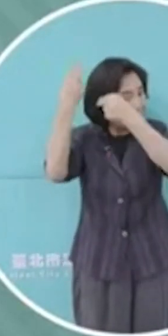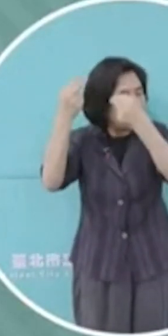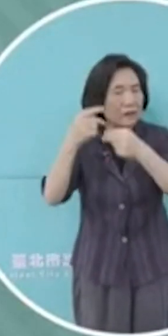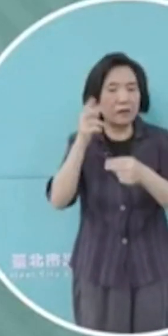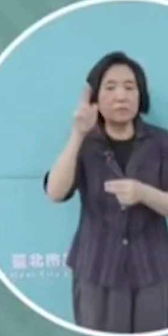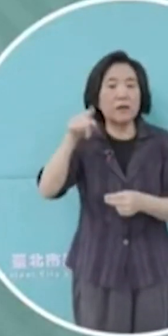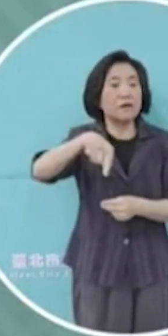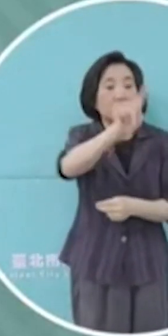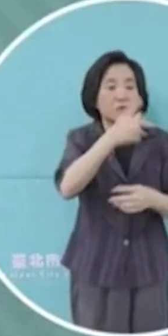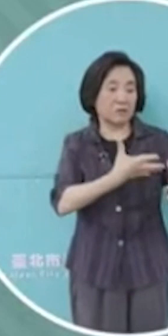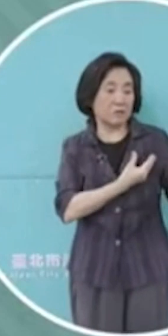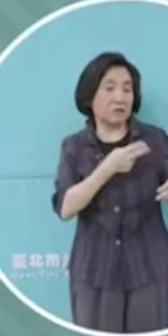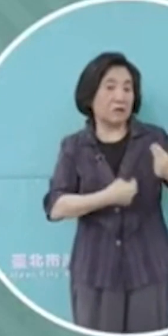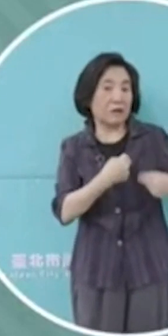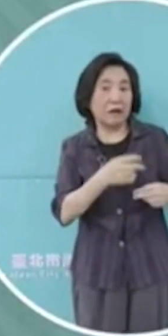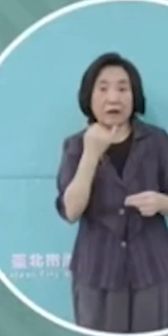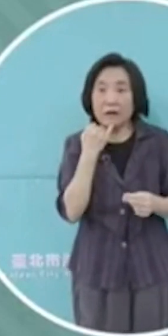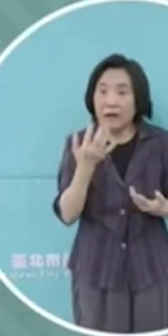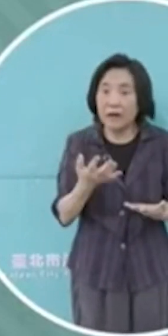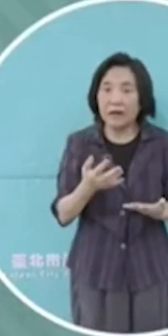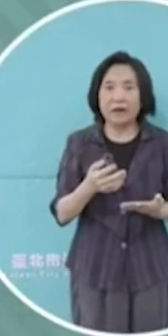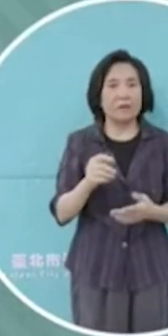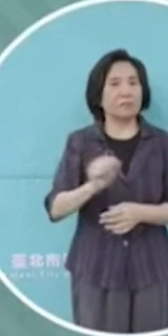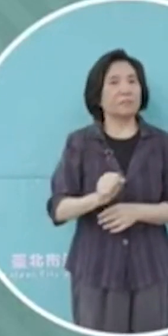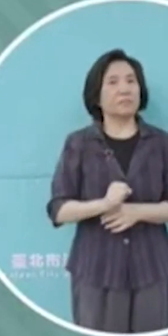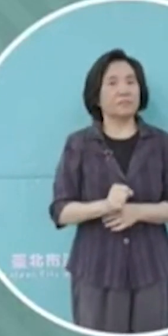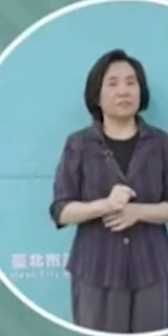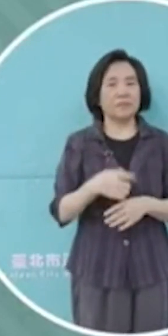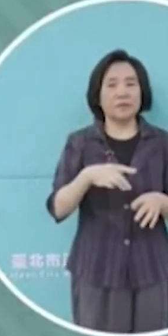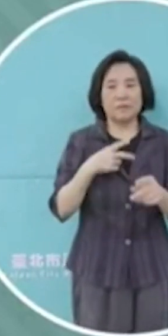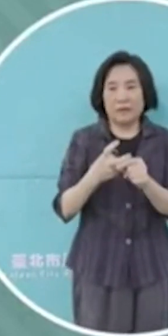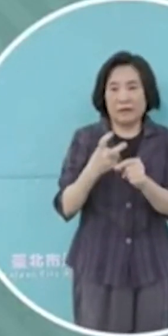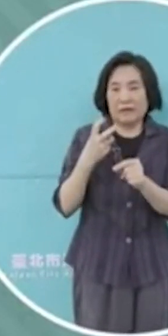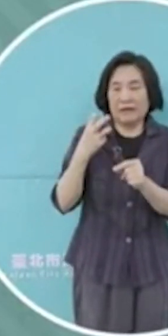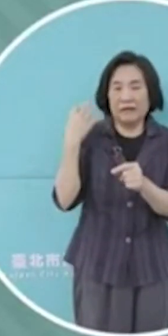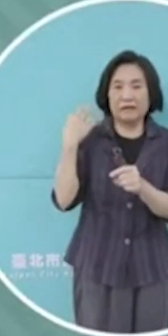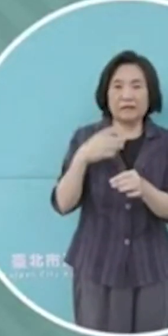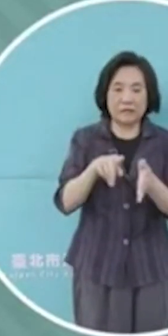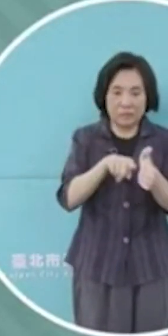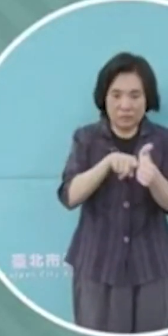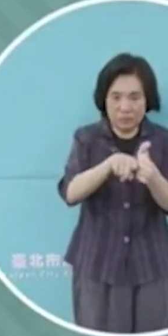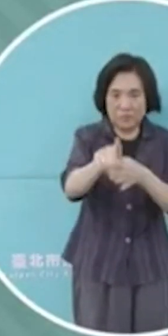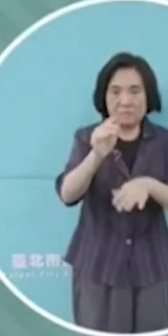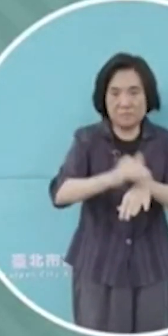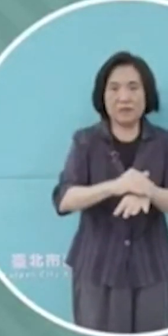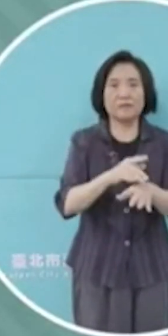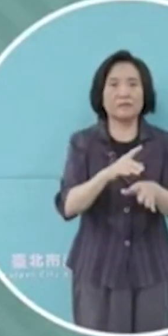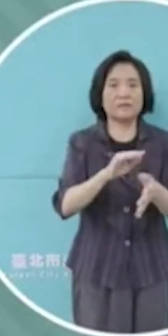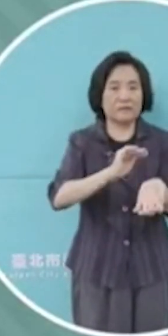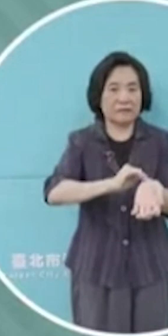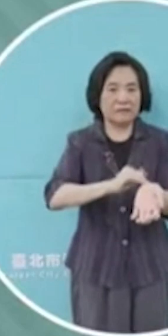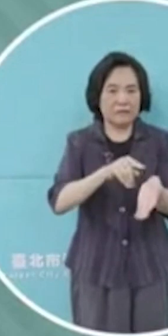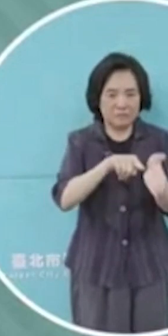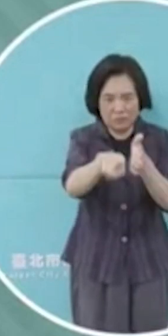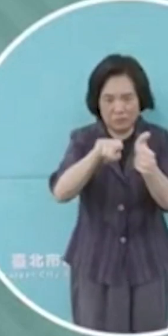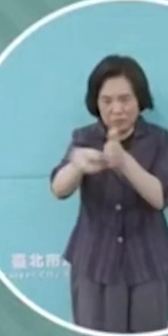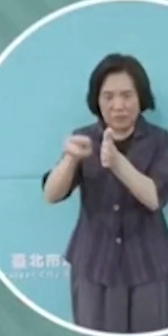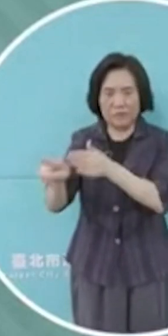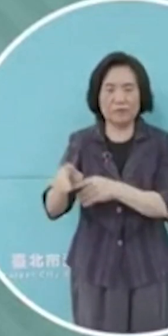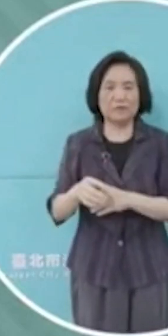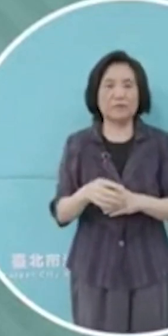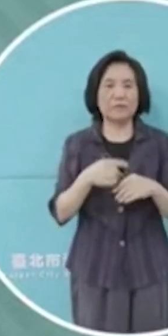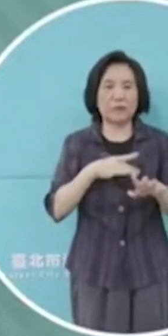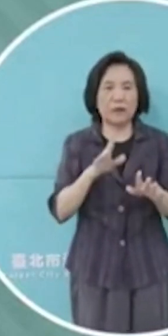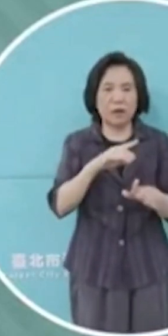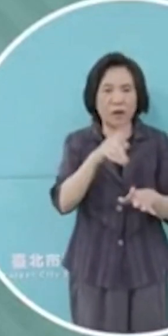去开心脏，他也不会开哎。那我们过去20-30年当中哦，专科医师实施的太彻底了。所以事实上，我们